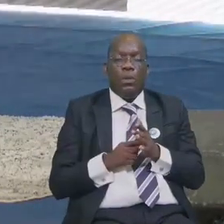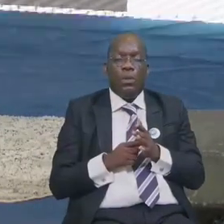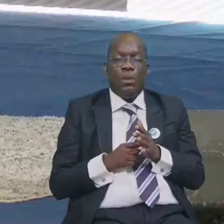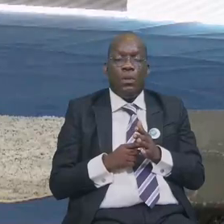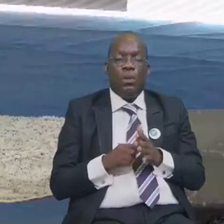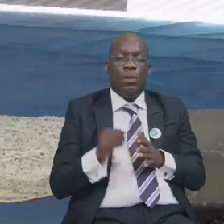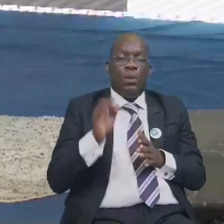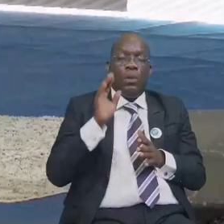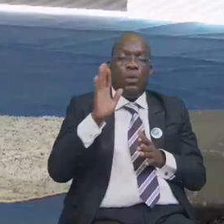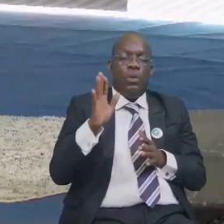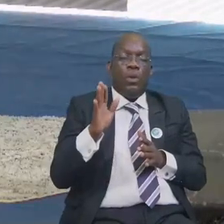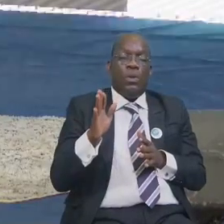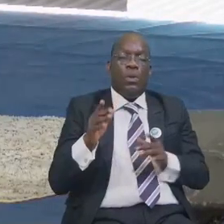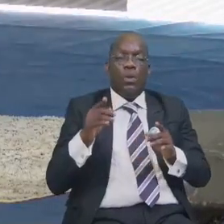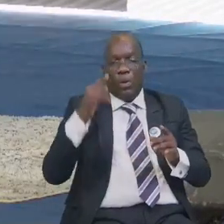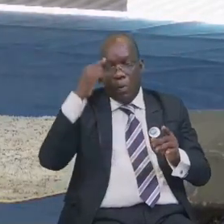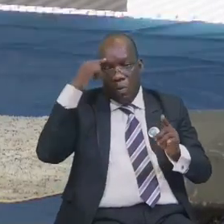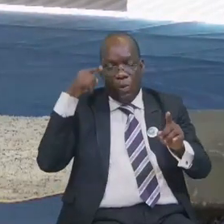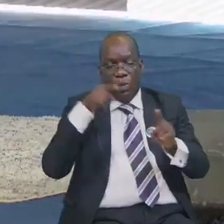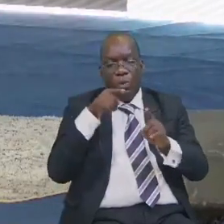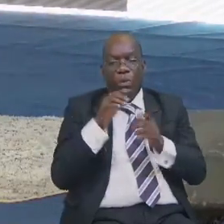avec ta poursuite.